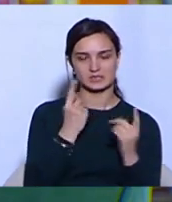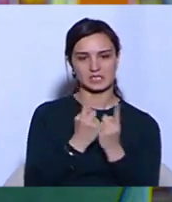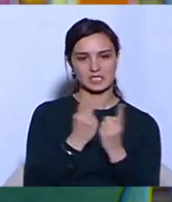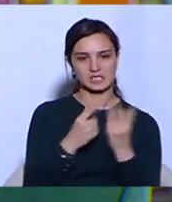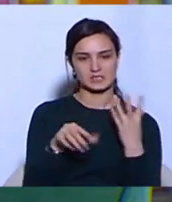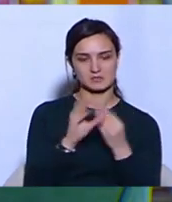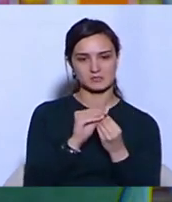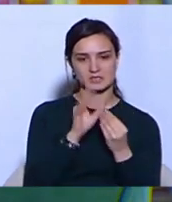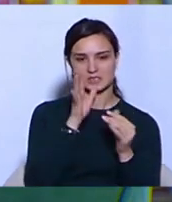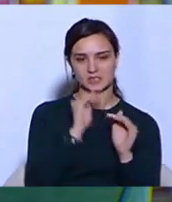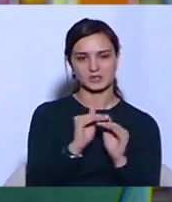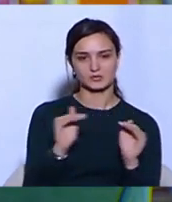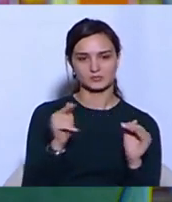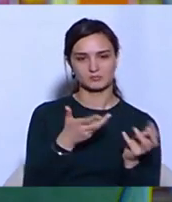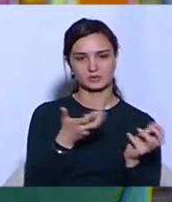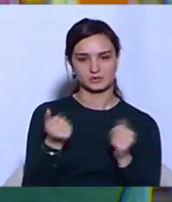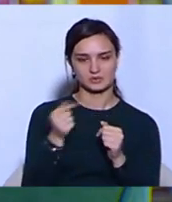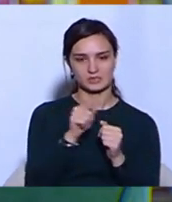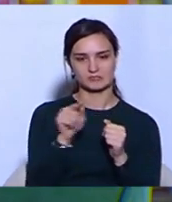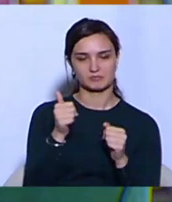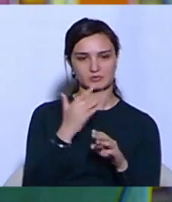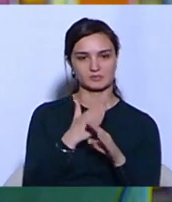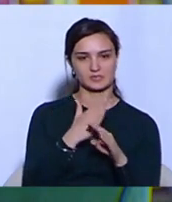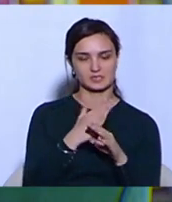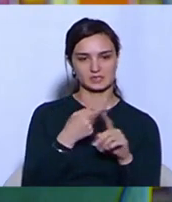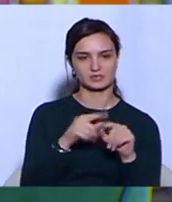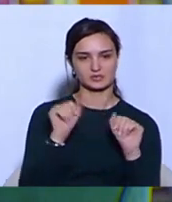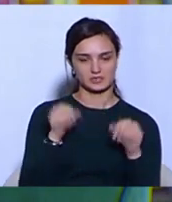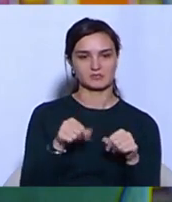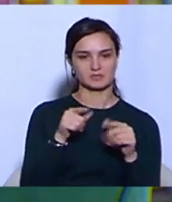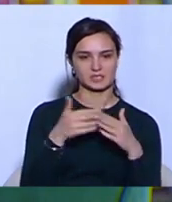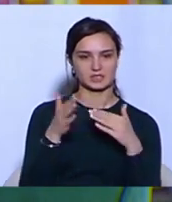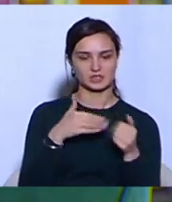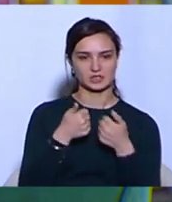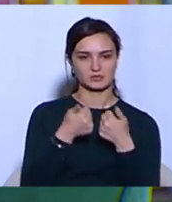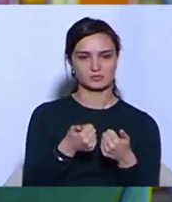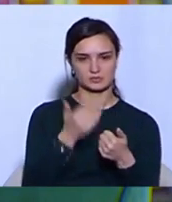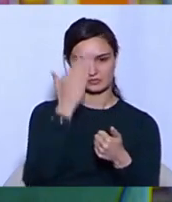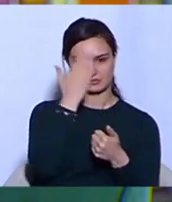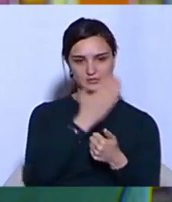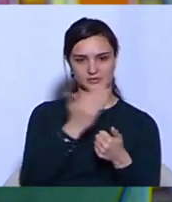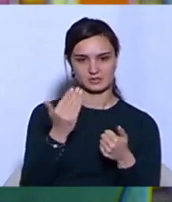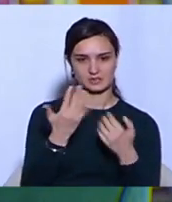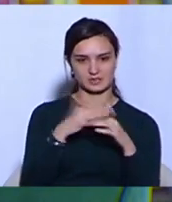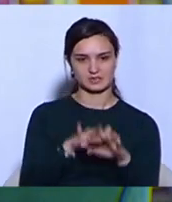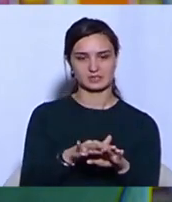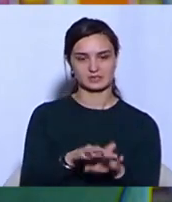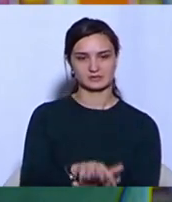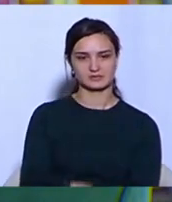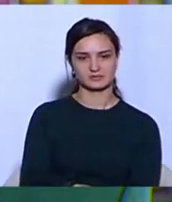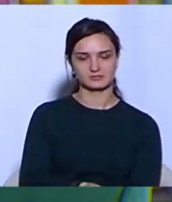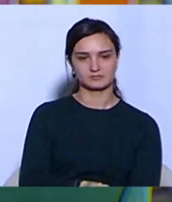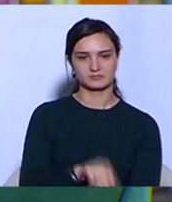თანაკლასელებმა, თანატოლებმა მიიღონ ისინი, როგორებიც არიან და შეძლების დაგვარად ხელი შეუწყონ საზოგადოებაში, ინტეგრაციაში.